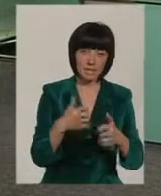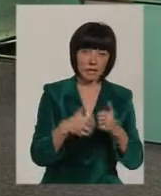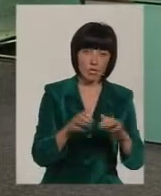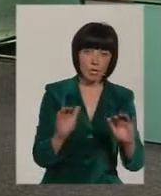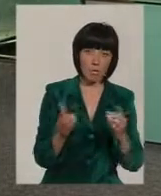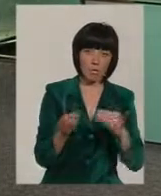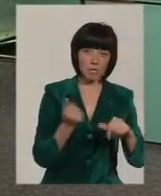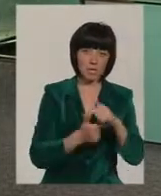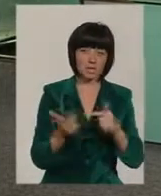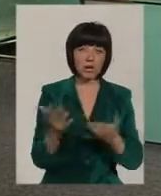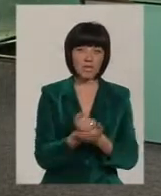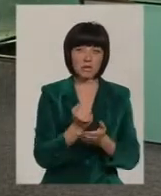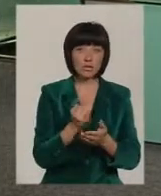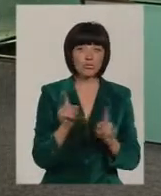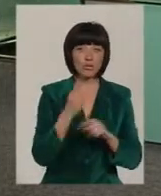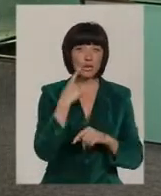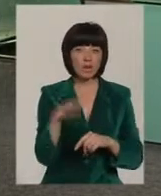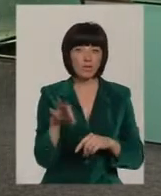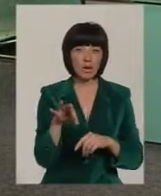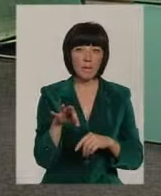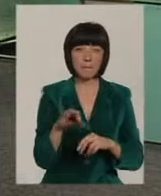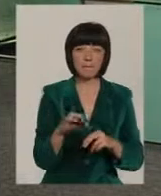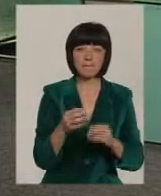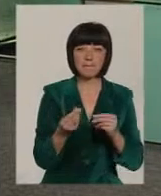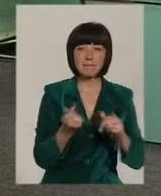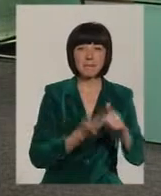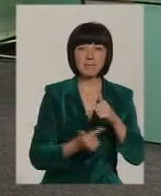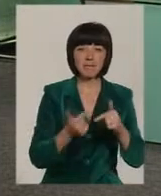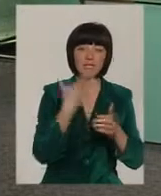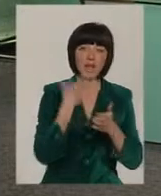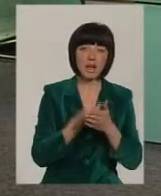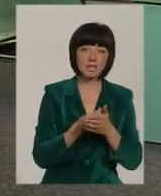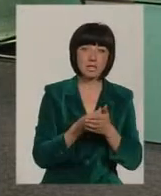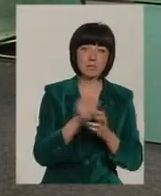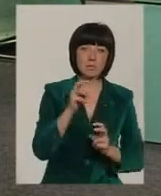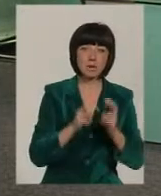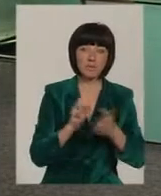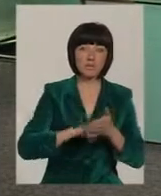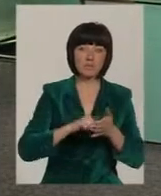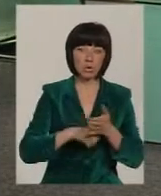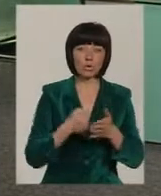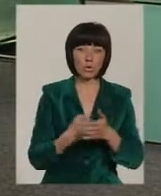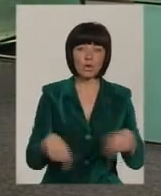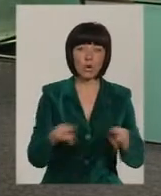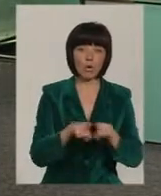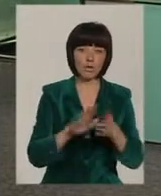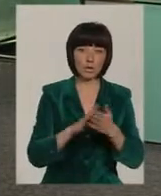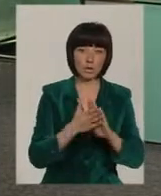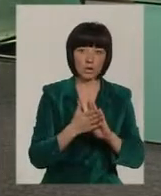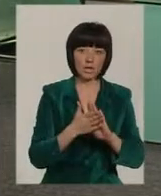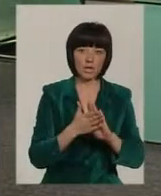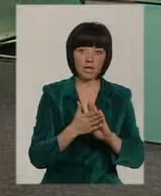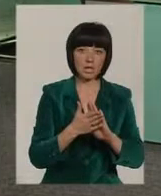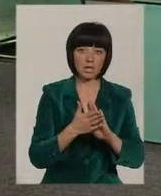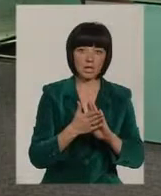малому бізнесу, а вийшло, що недобросовісні підприємці, власники підприємств ось призводять до такої ситуації. Я би сказав, що